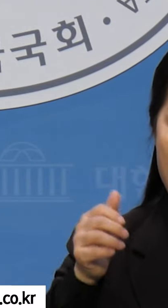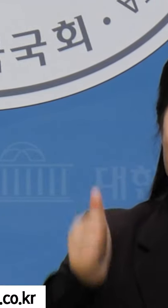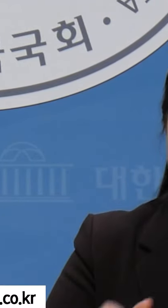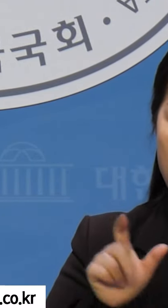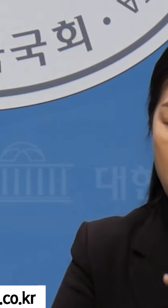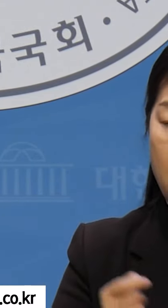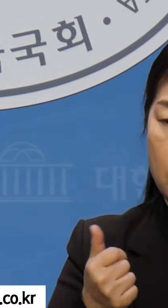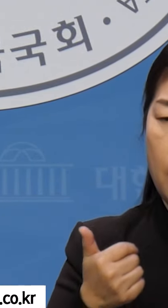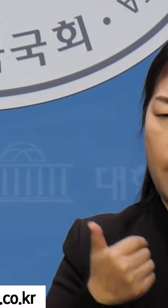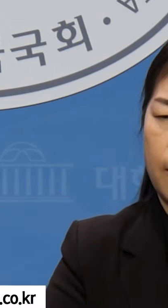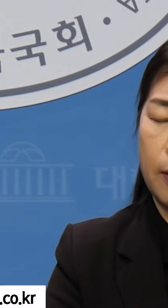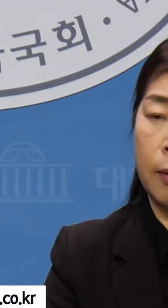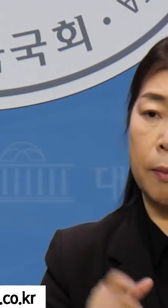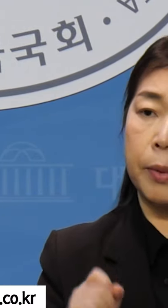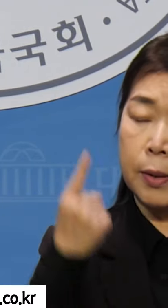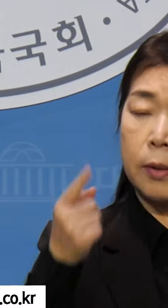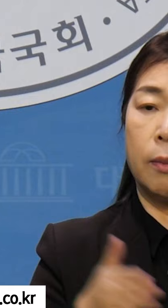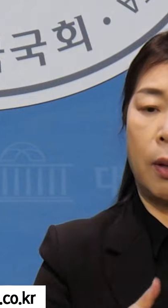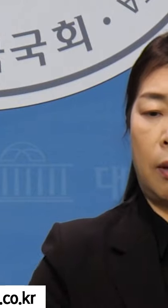불씨로 인해